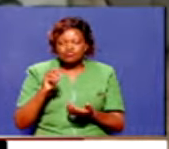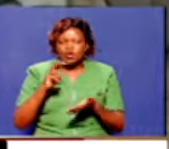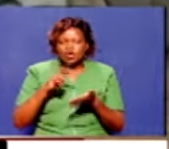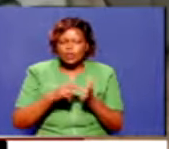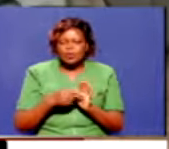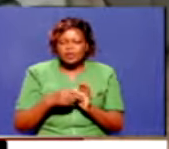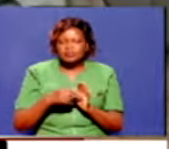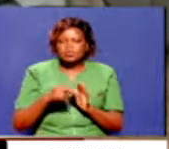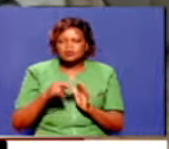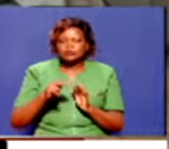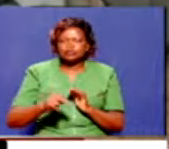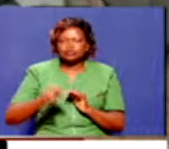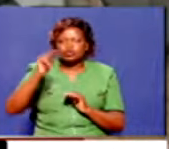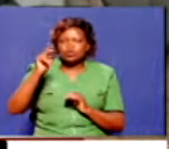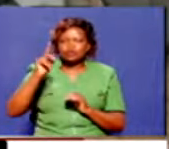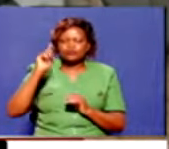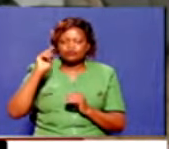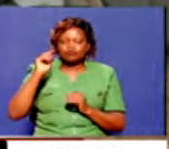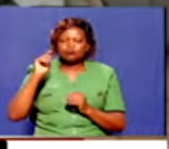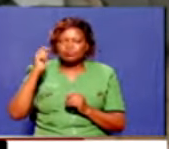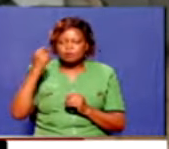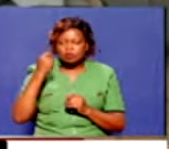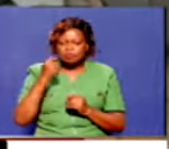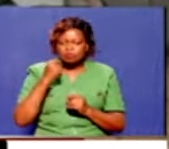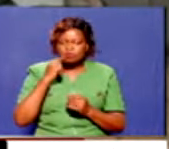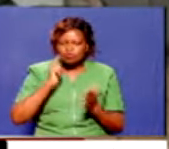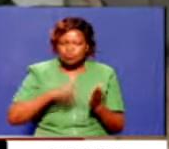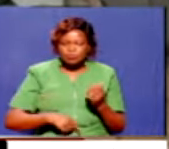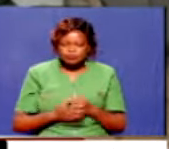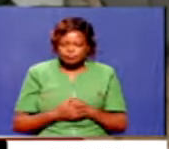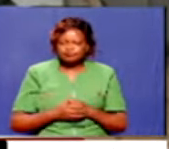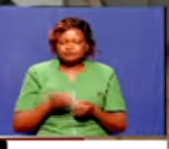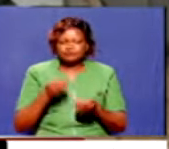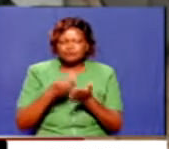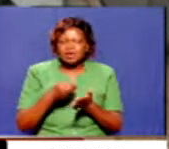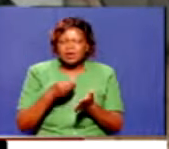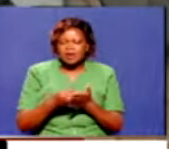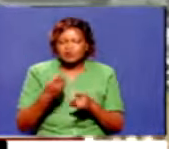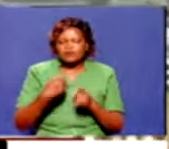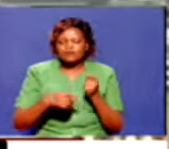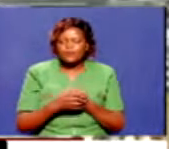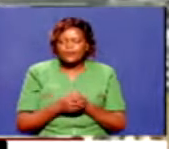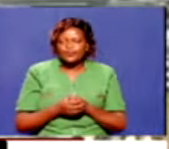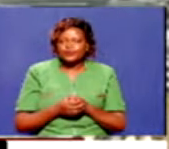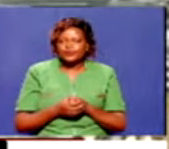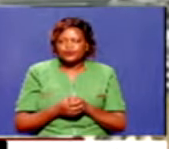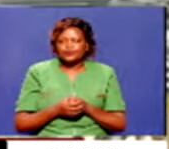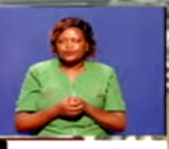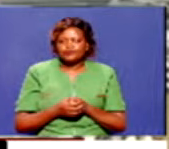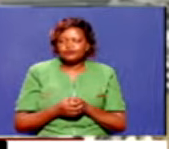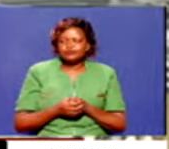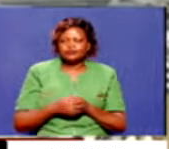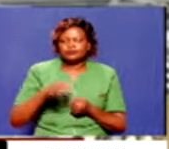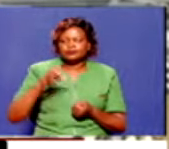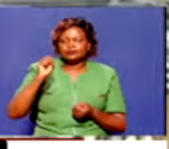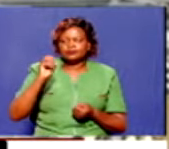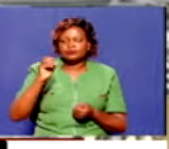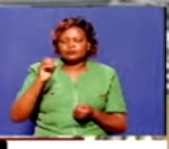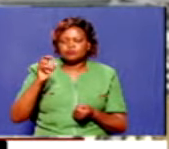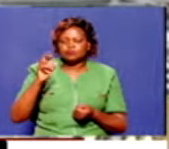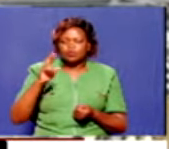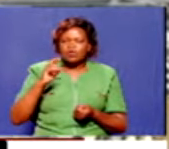mwa nchi. Fedha hizo kutoka hazina ya usimamizi wa kawi ya miale ya jua zinanuia